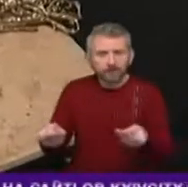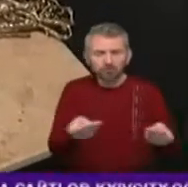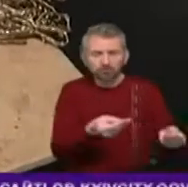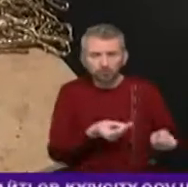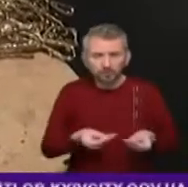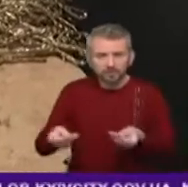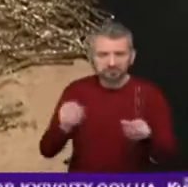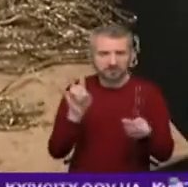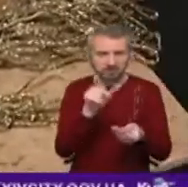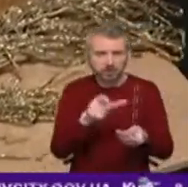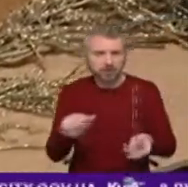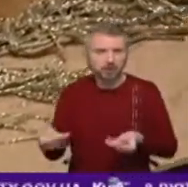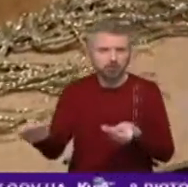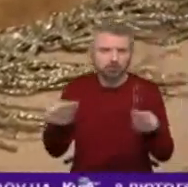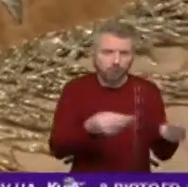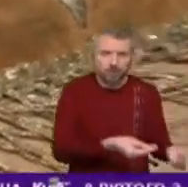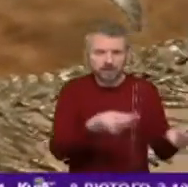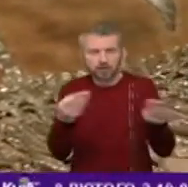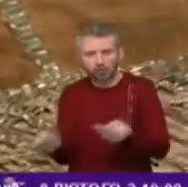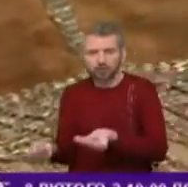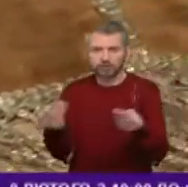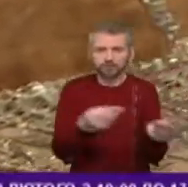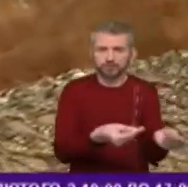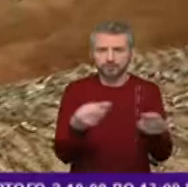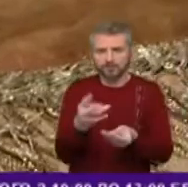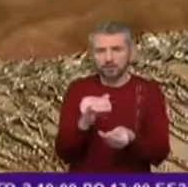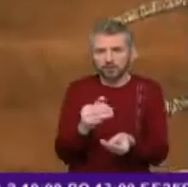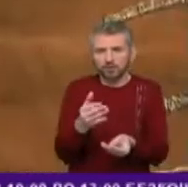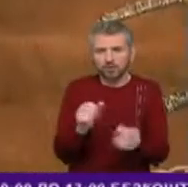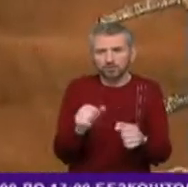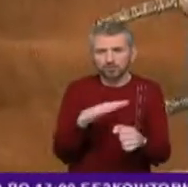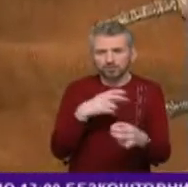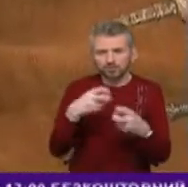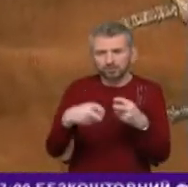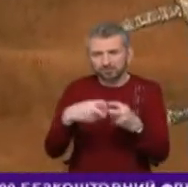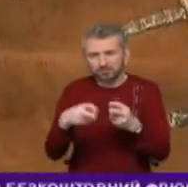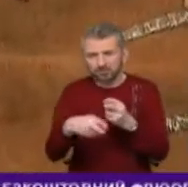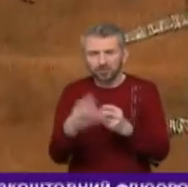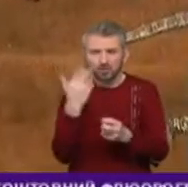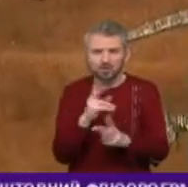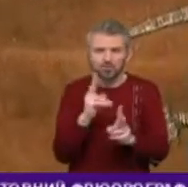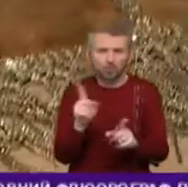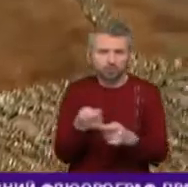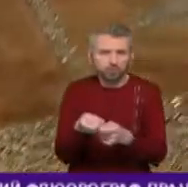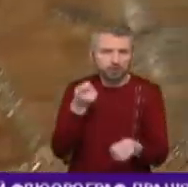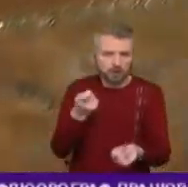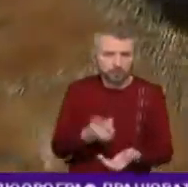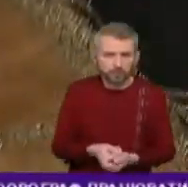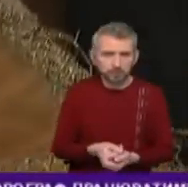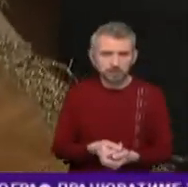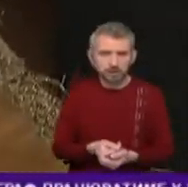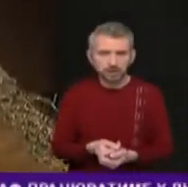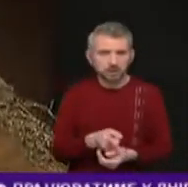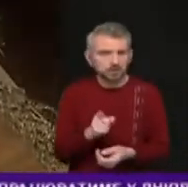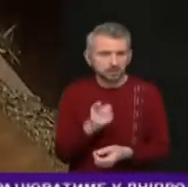церкви, священики носять, заносять, вівтар виносять. Ну, то можливі надриви якісь, коли хтось щось потягнув. І, звичайно, це нікуди